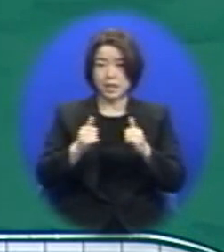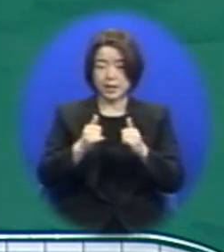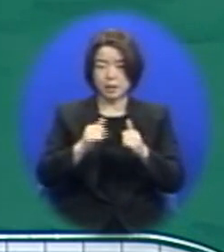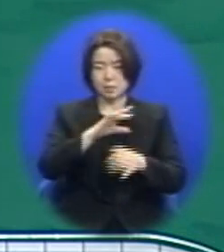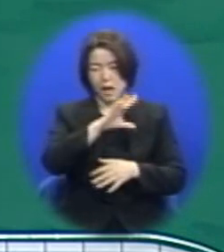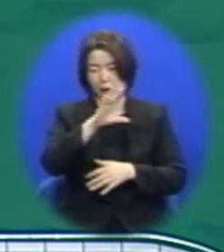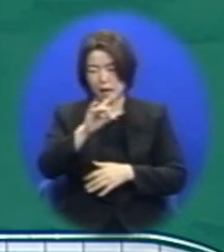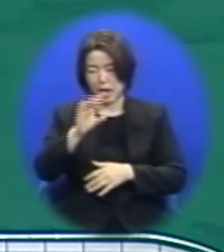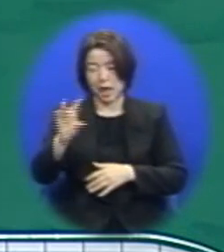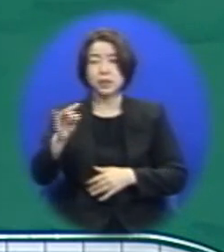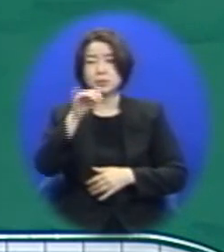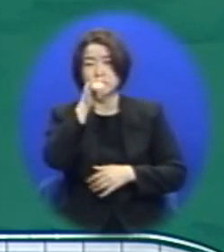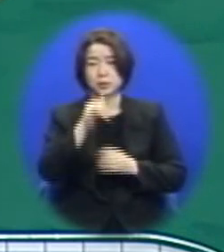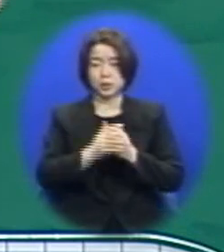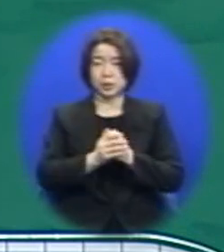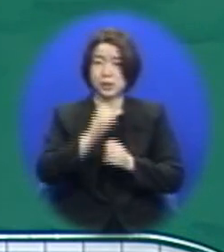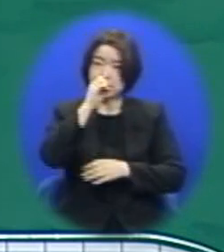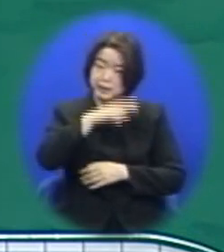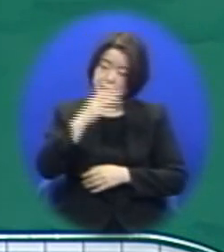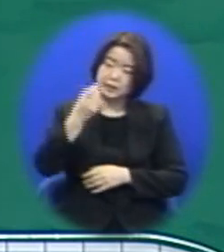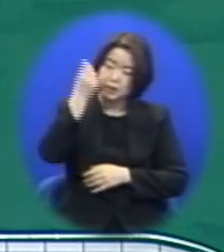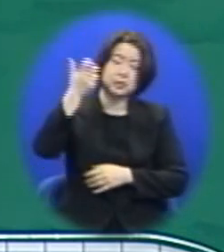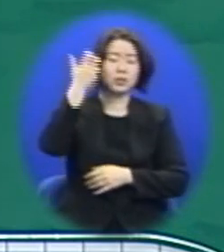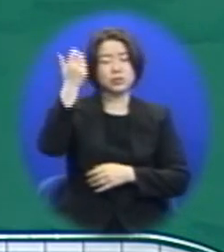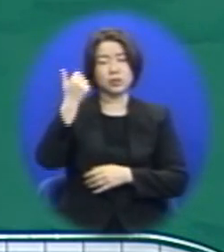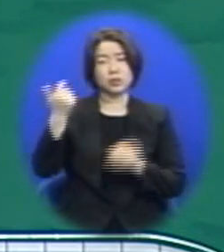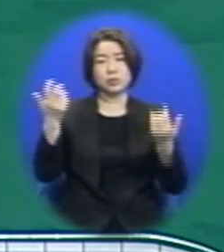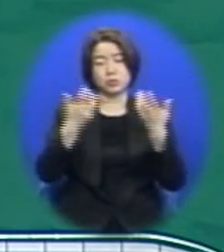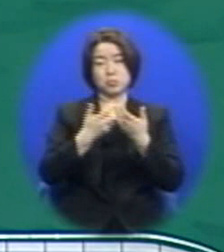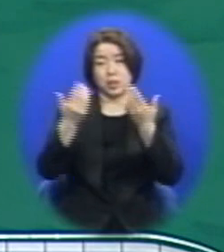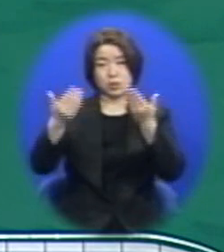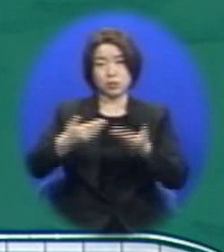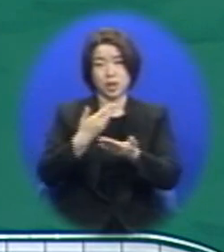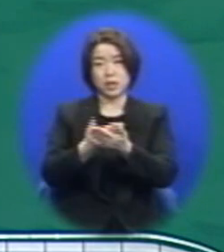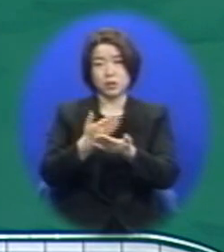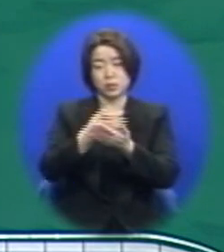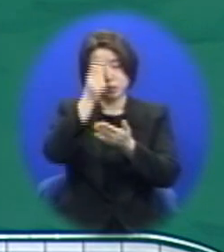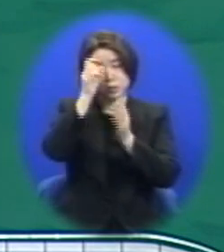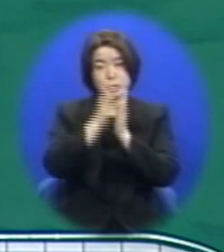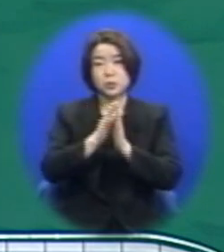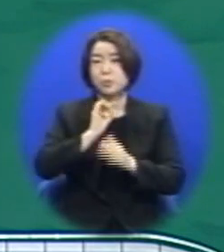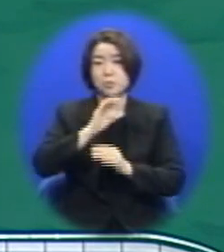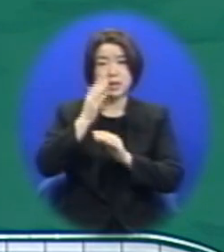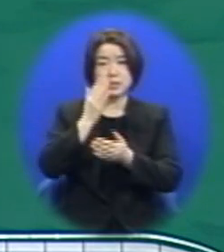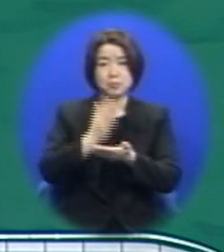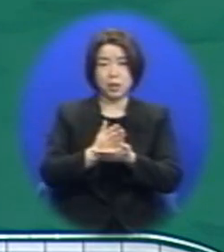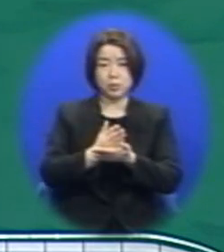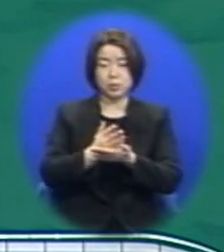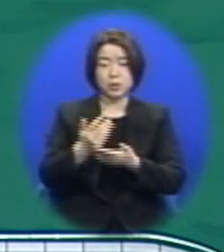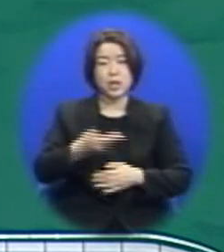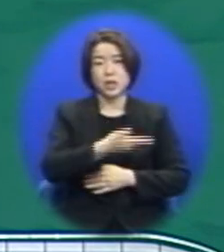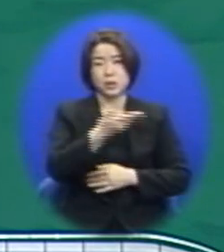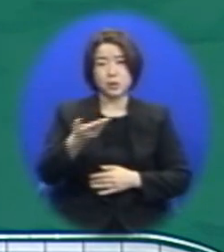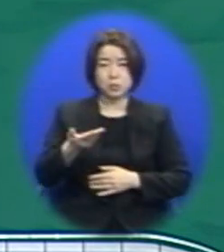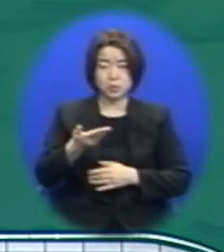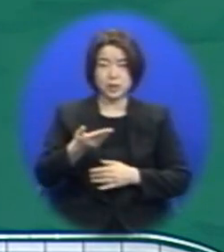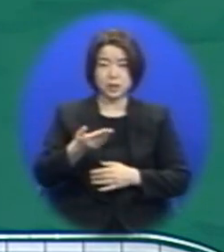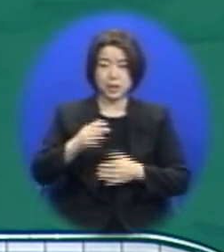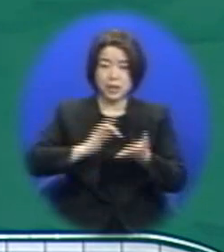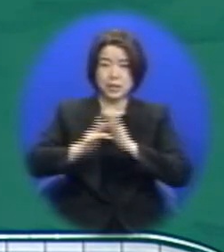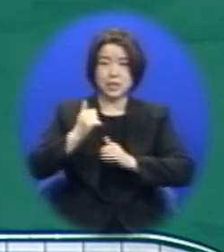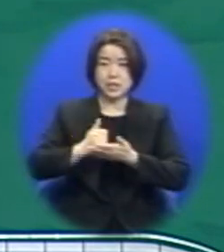여러분이 그냥 성령 충만함을 주시라고 기도하지 말고 예수님이 여러분의 왕이심을 분명히 하고